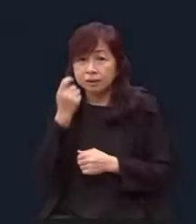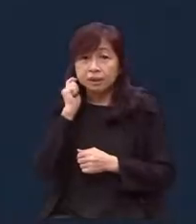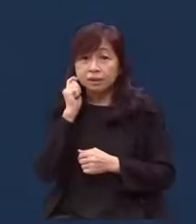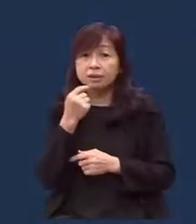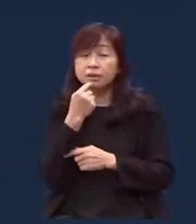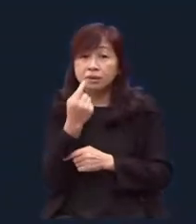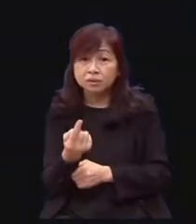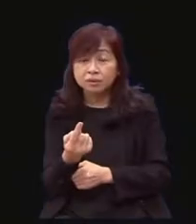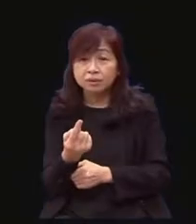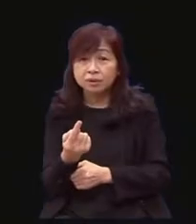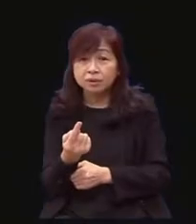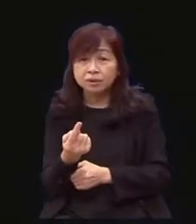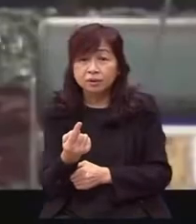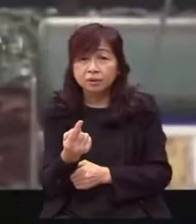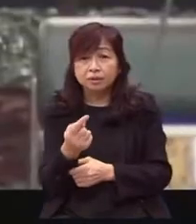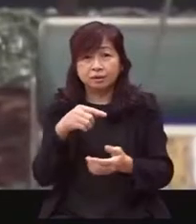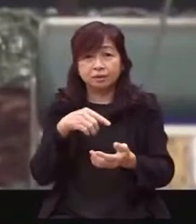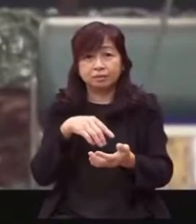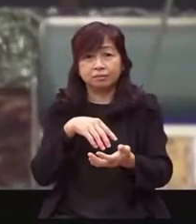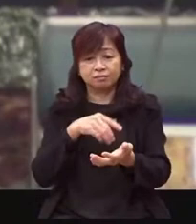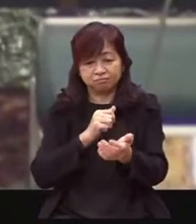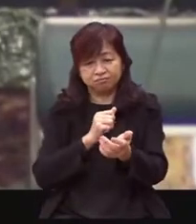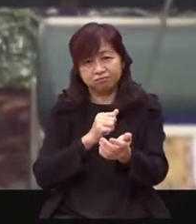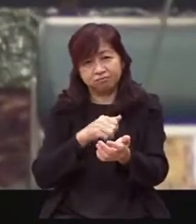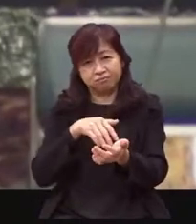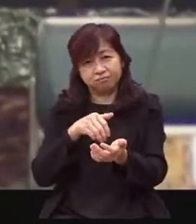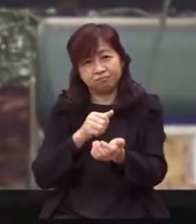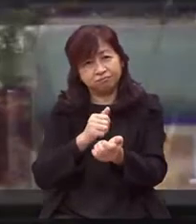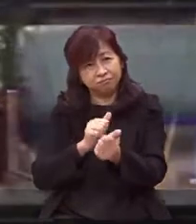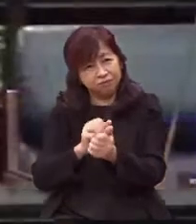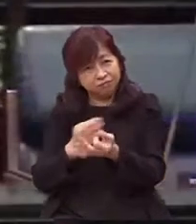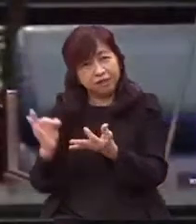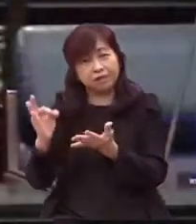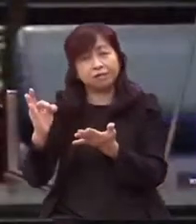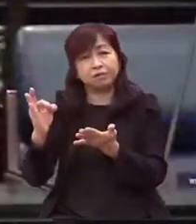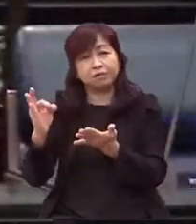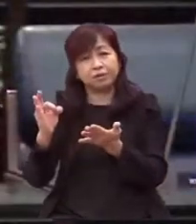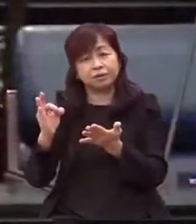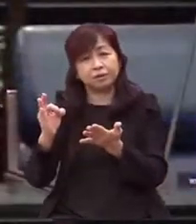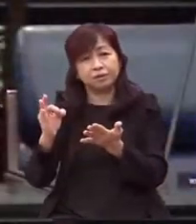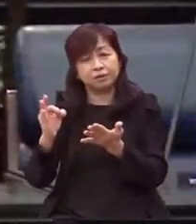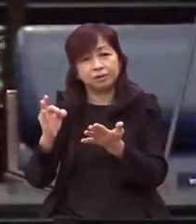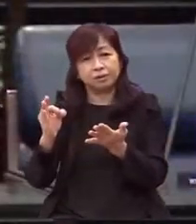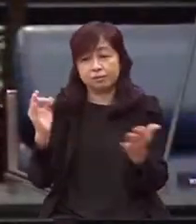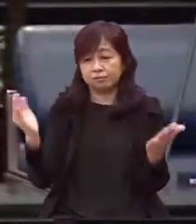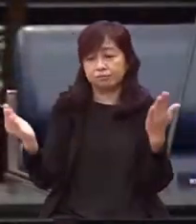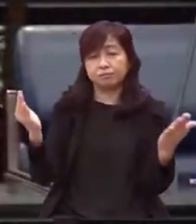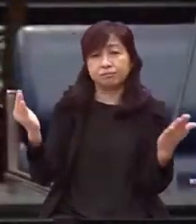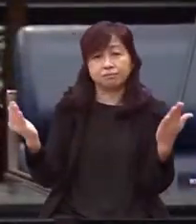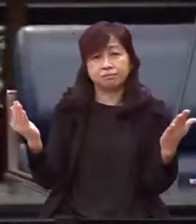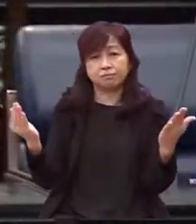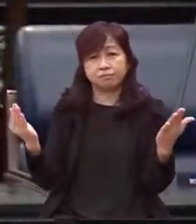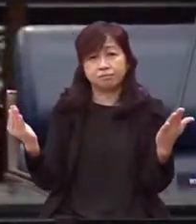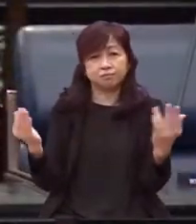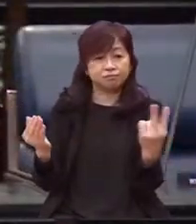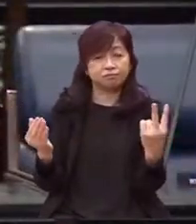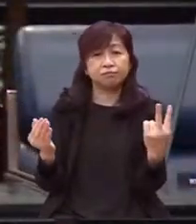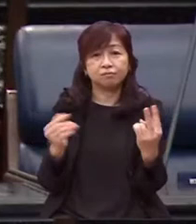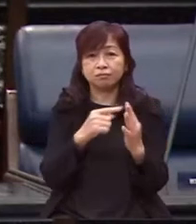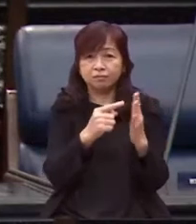tentang kegagalan negara untuk menarik beban bimbingan pertama